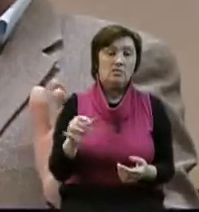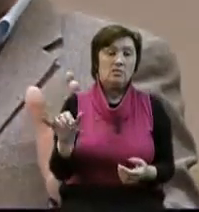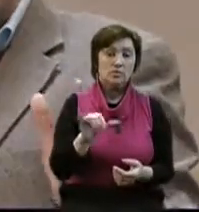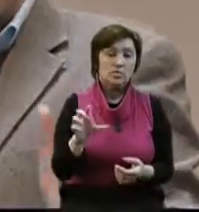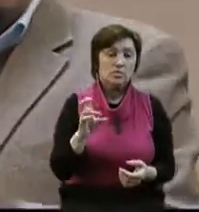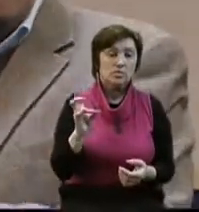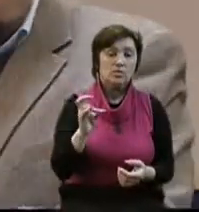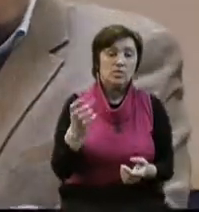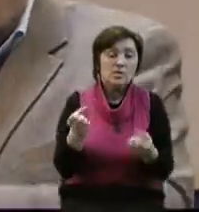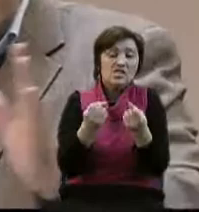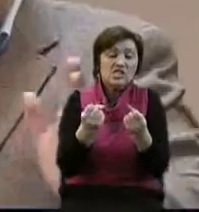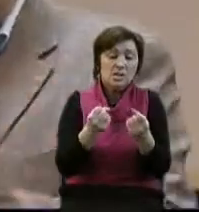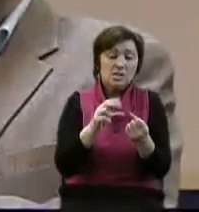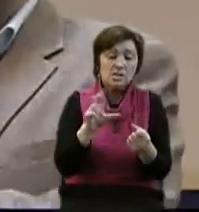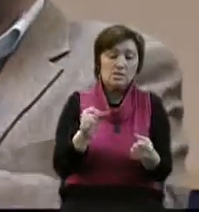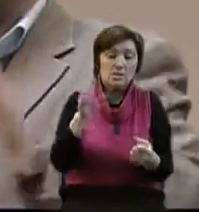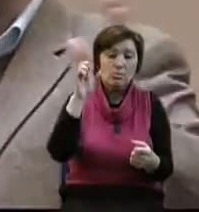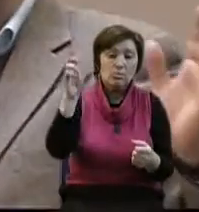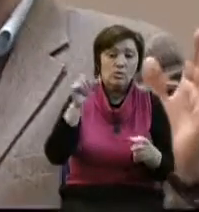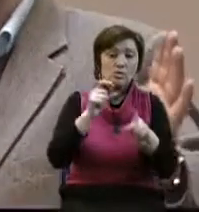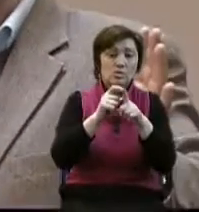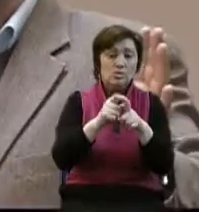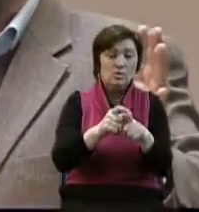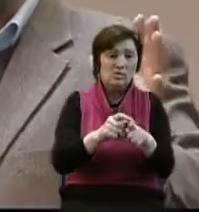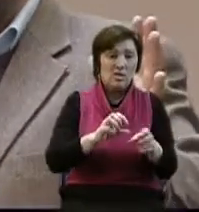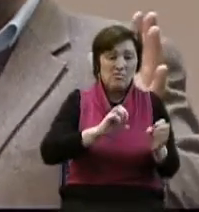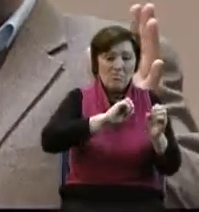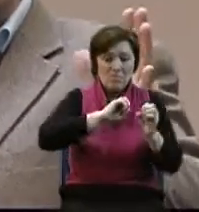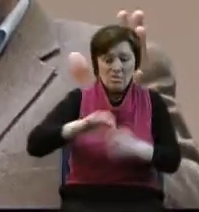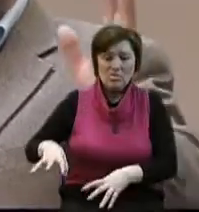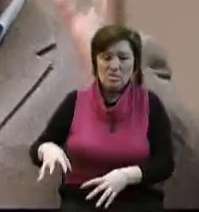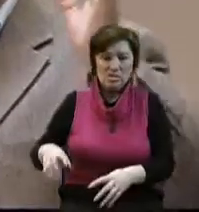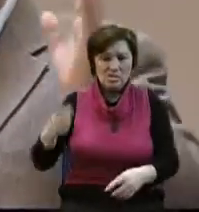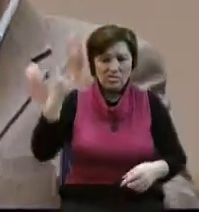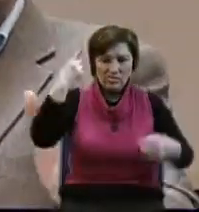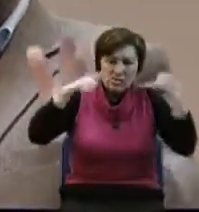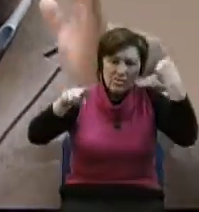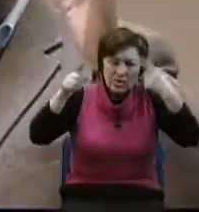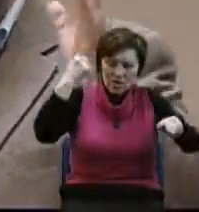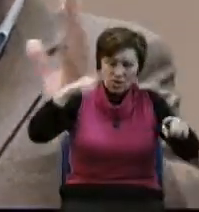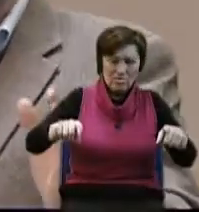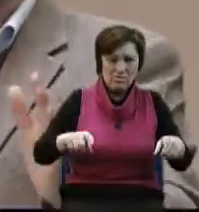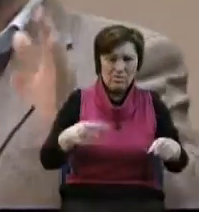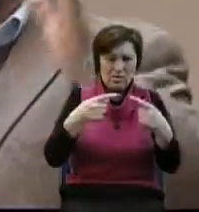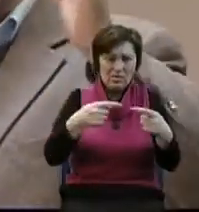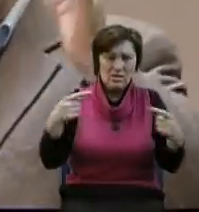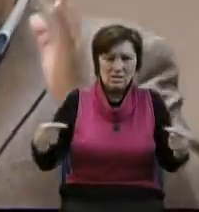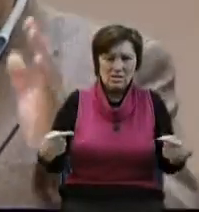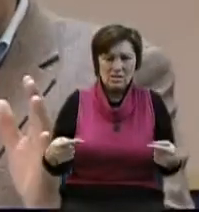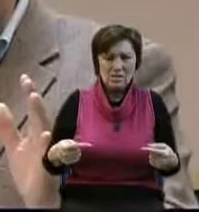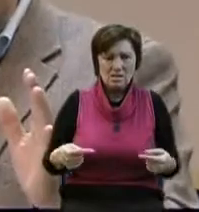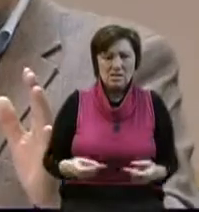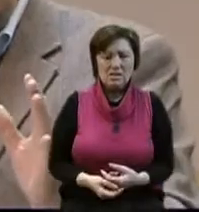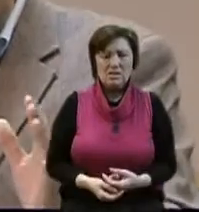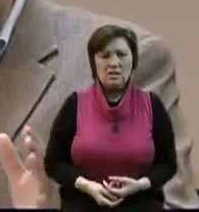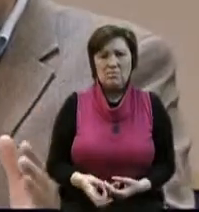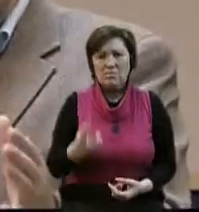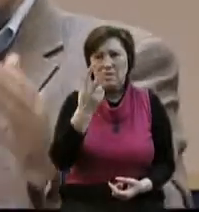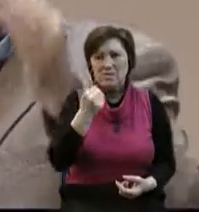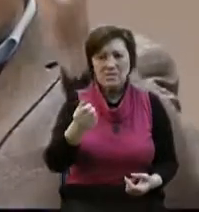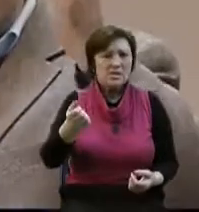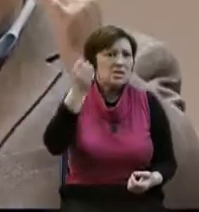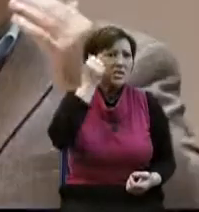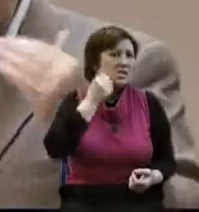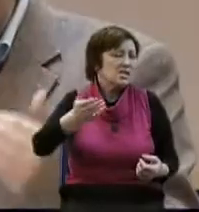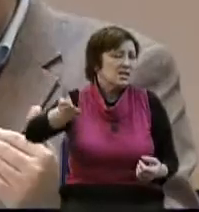Слова. Нам нужно просто отбросить шелуху каких-то религиозных преданий, традиций и законов, которые не